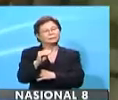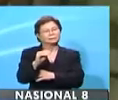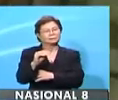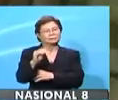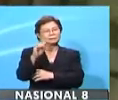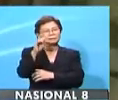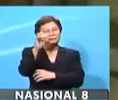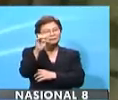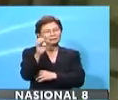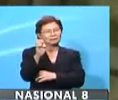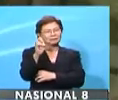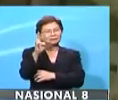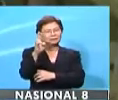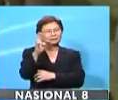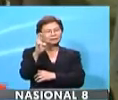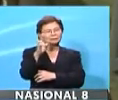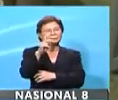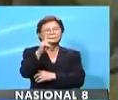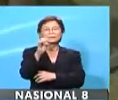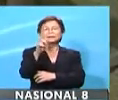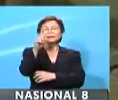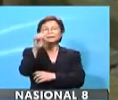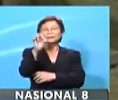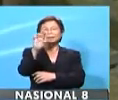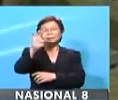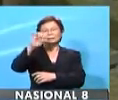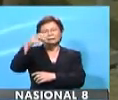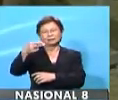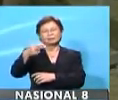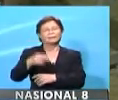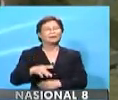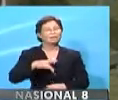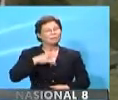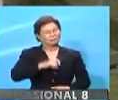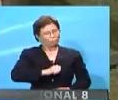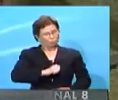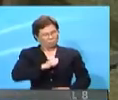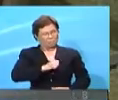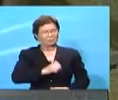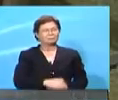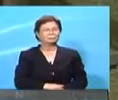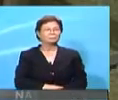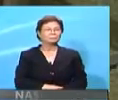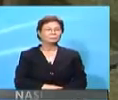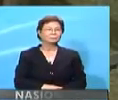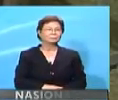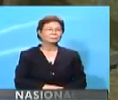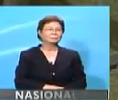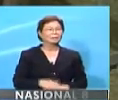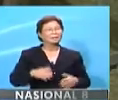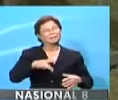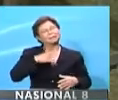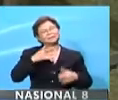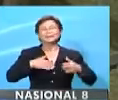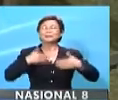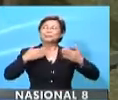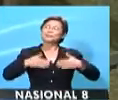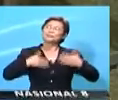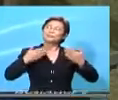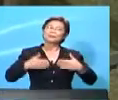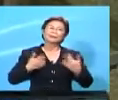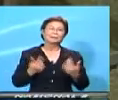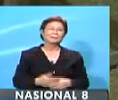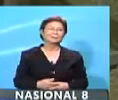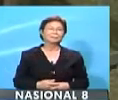Rasa gitu aja panggil lah. So gembira juga bak, dapat buat